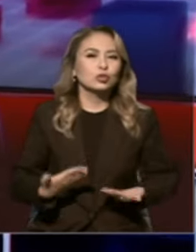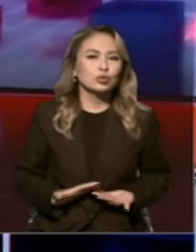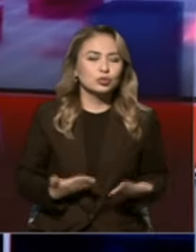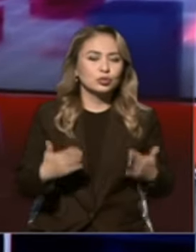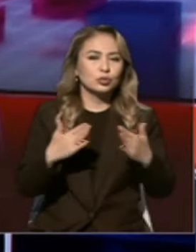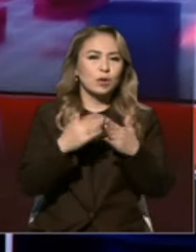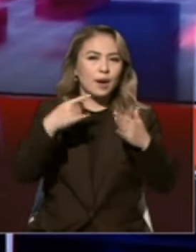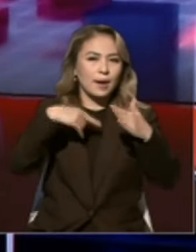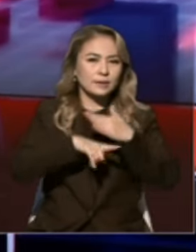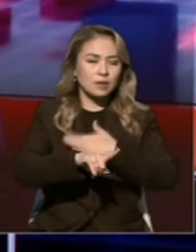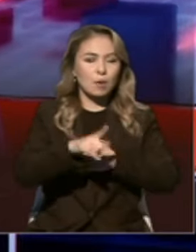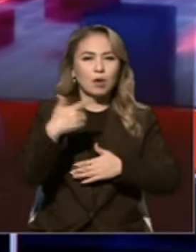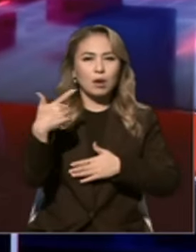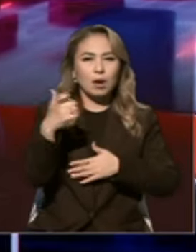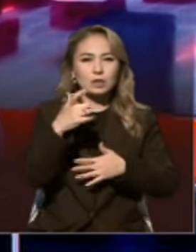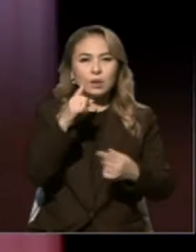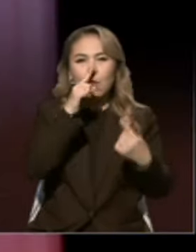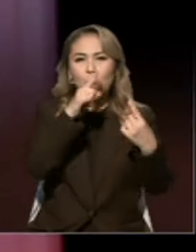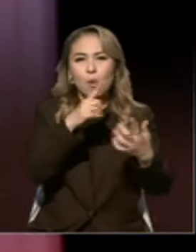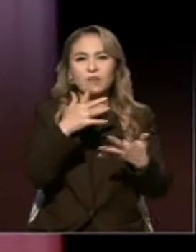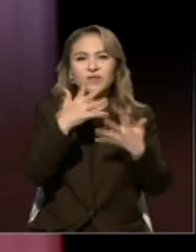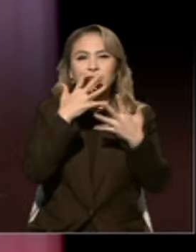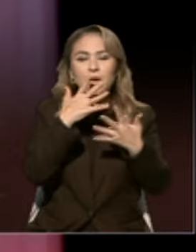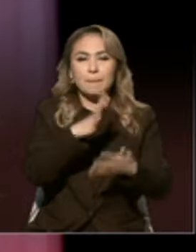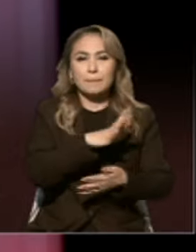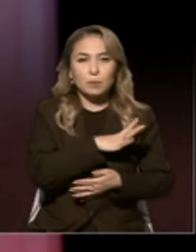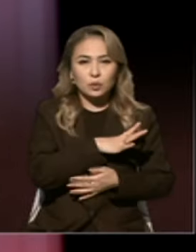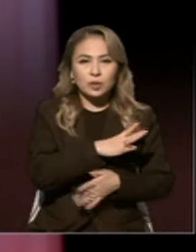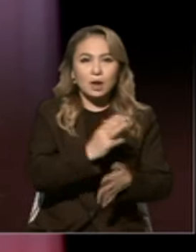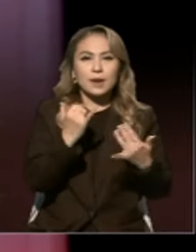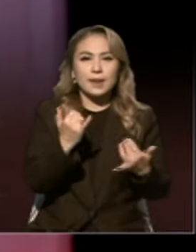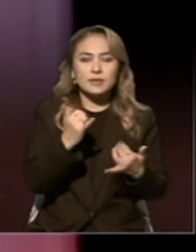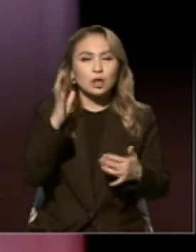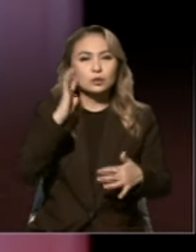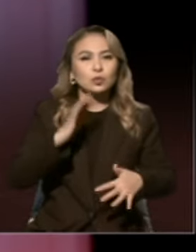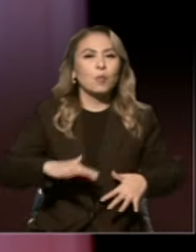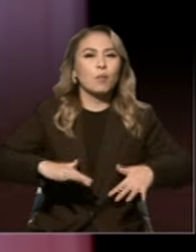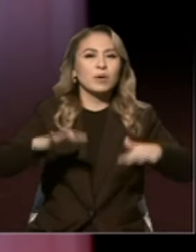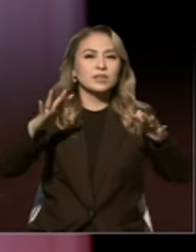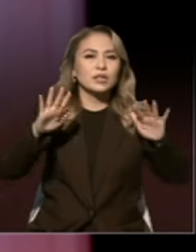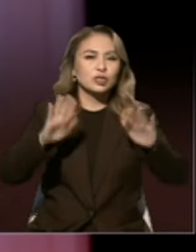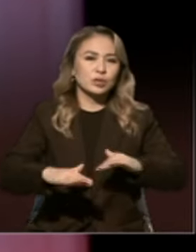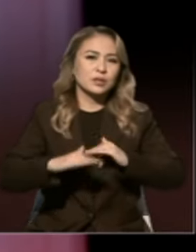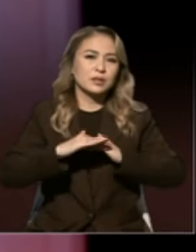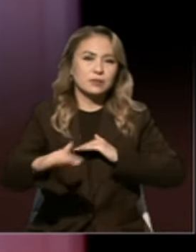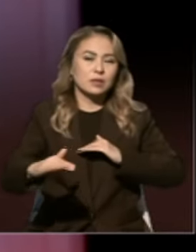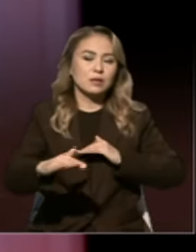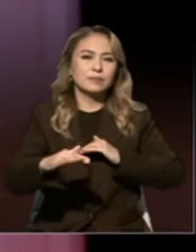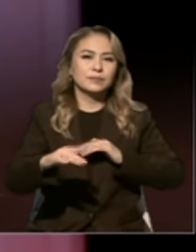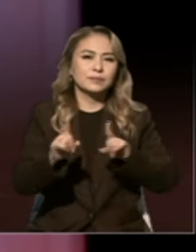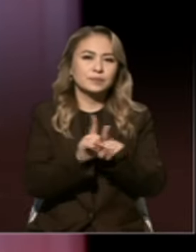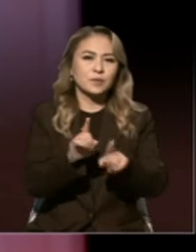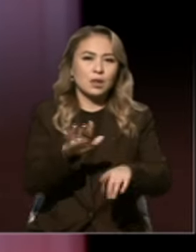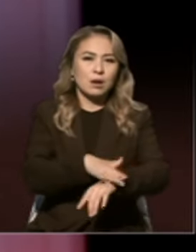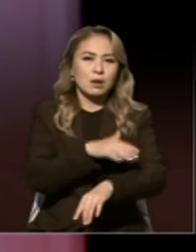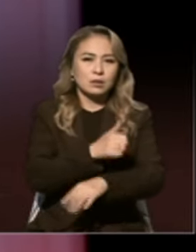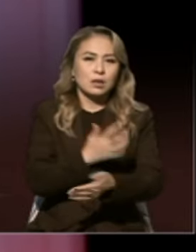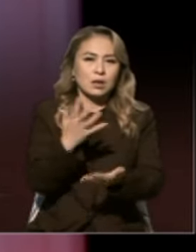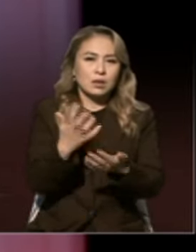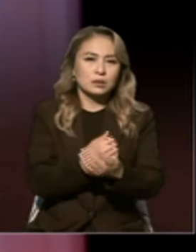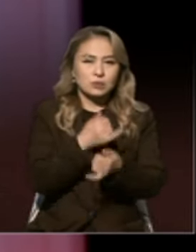астында противогазы, тағы басқа заттар болды. Ал біз қазір су басқан жерлерде аяққа киетін етік таппай